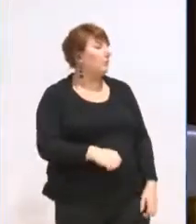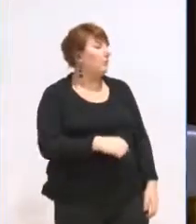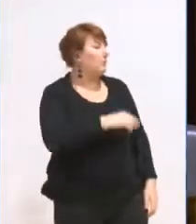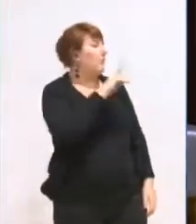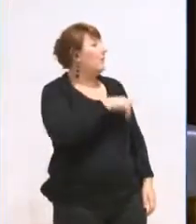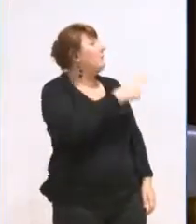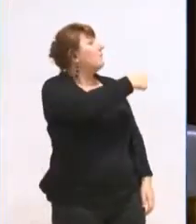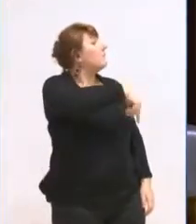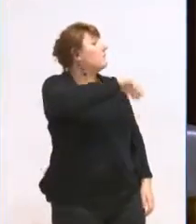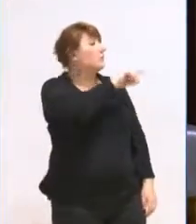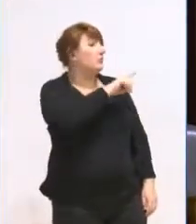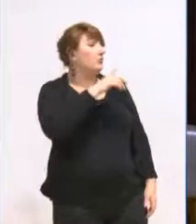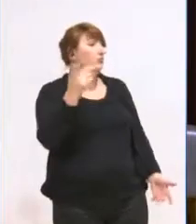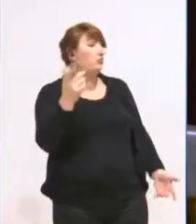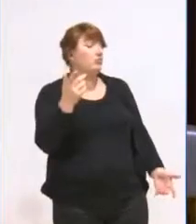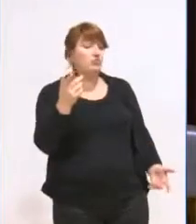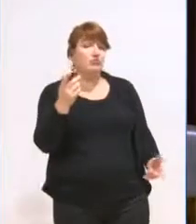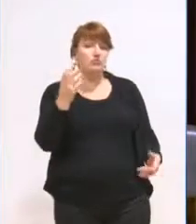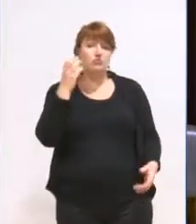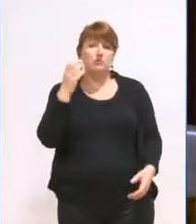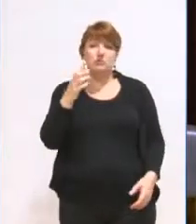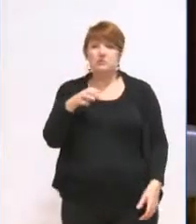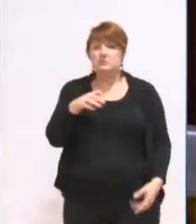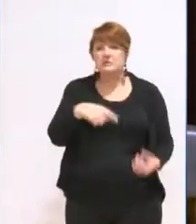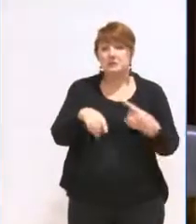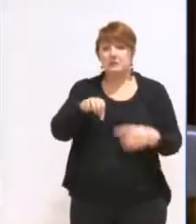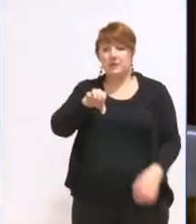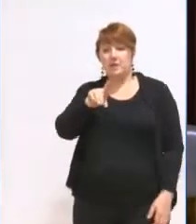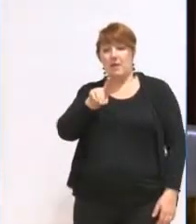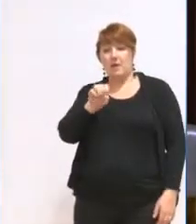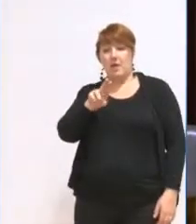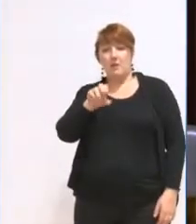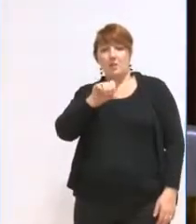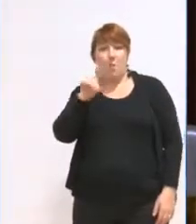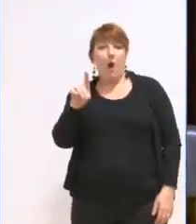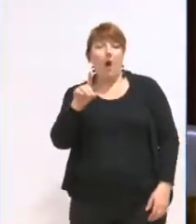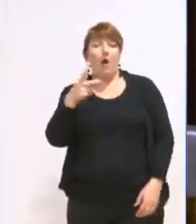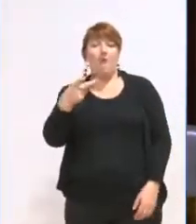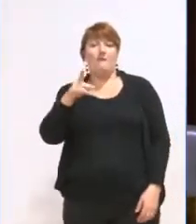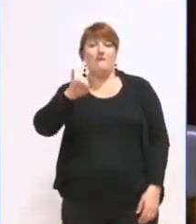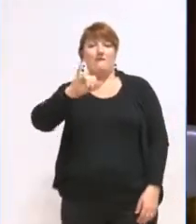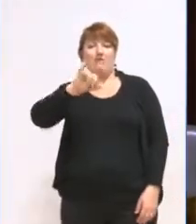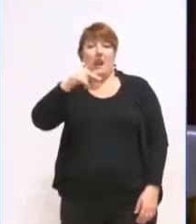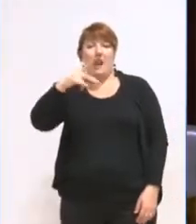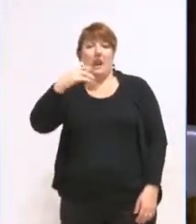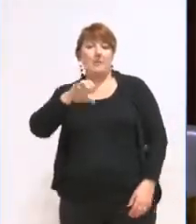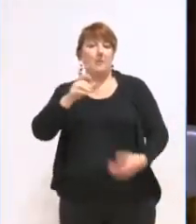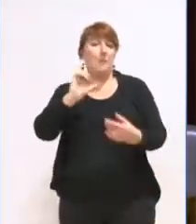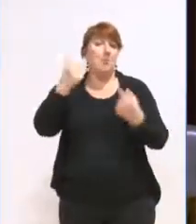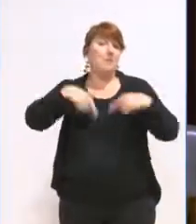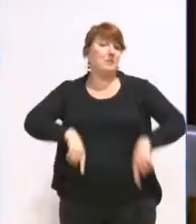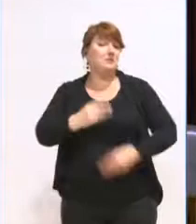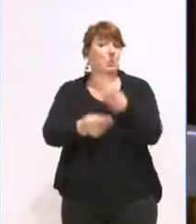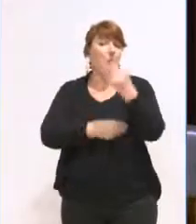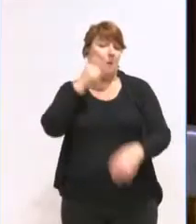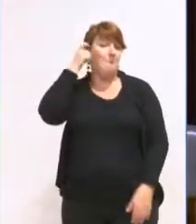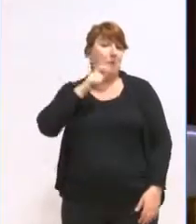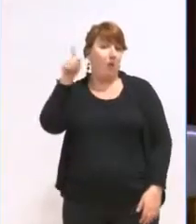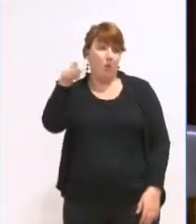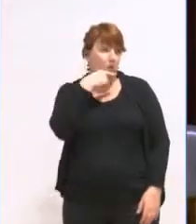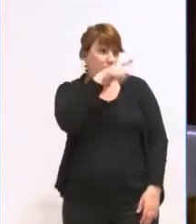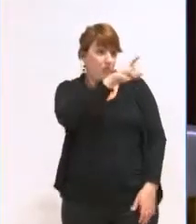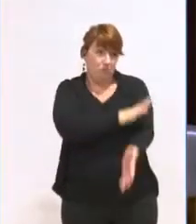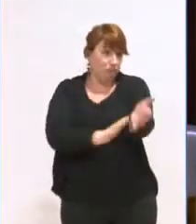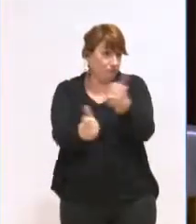écoute, ou du Édouard Philippe, je ne sais pas comment il faut le dire. Mais moi, je vais vous dire les choses telles que je les pense. L'objectif tel qu'il est écrit ici